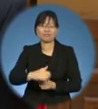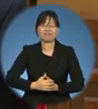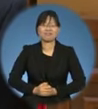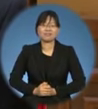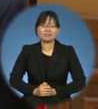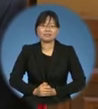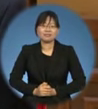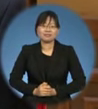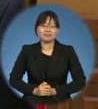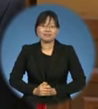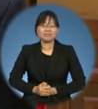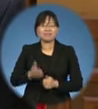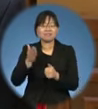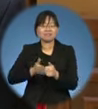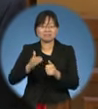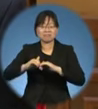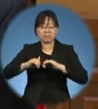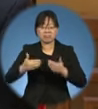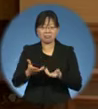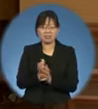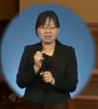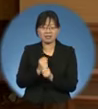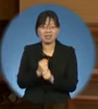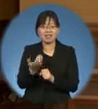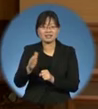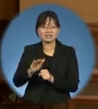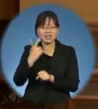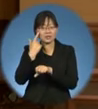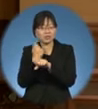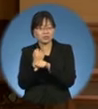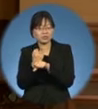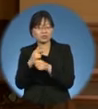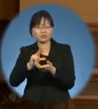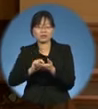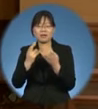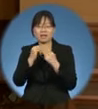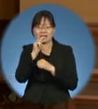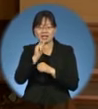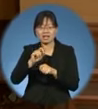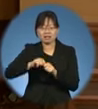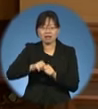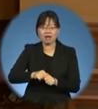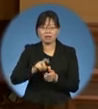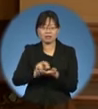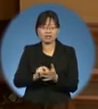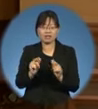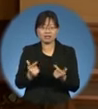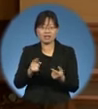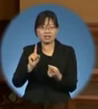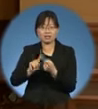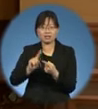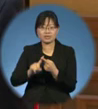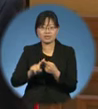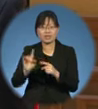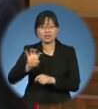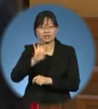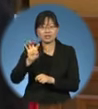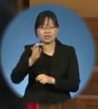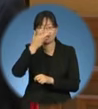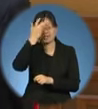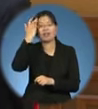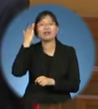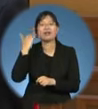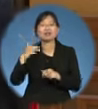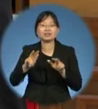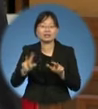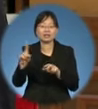참 부탁이고 별도의 팀으로 예, 하지만 이건 연구해야 될 문제입니다. 예. 강압적으로 할 문제가 아니고 예. 이것을 유럽이나 이런 데서는